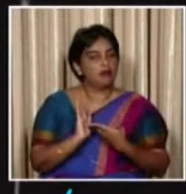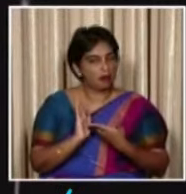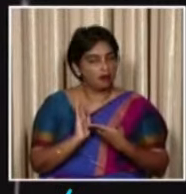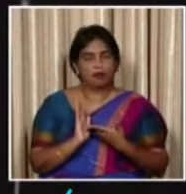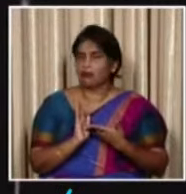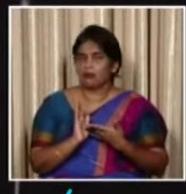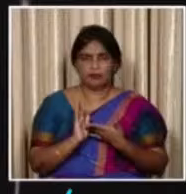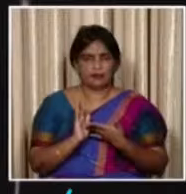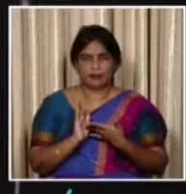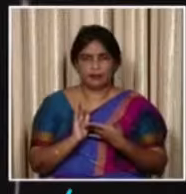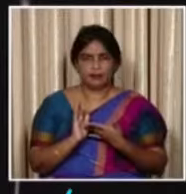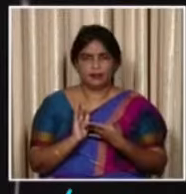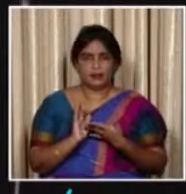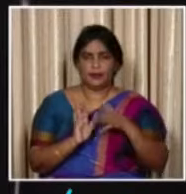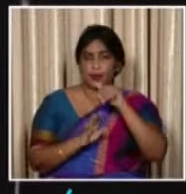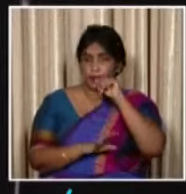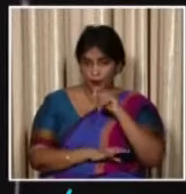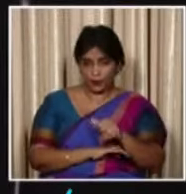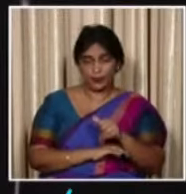කිසිම